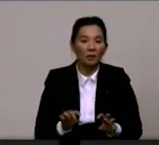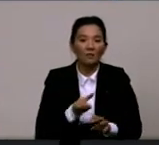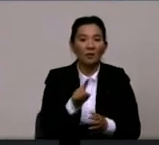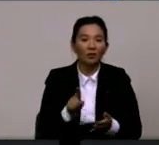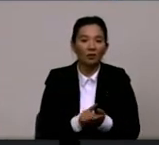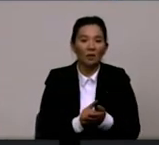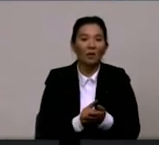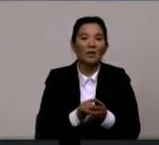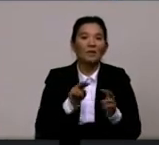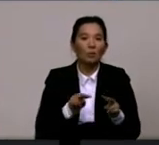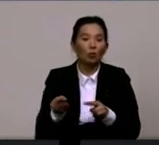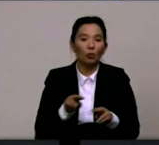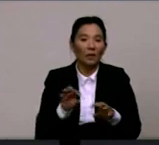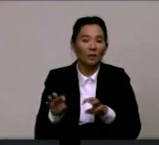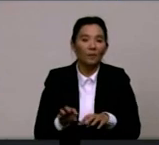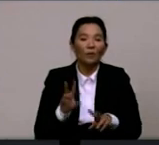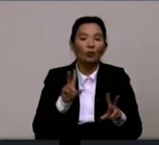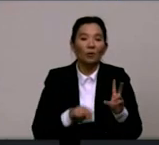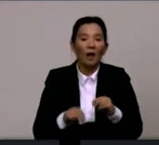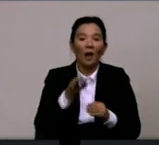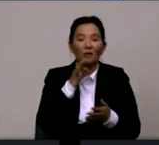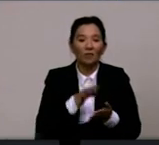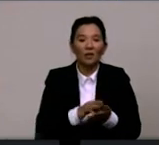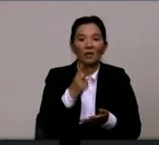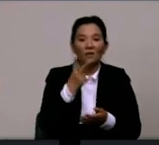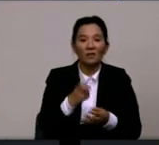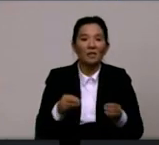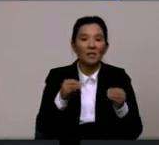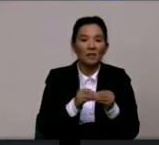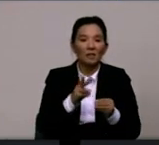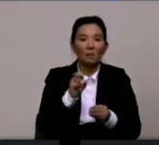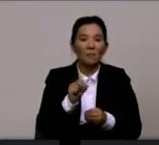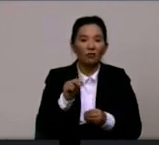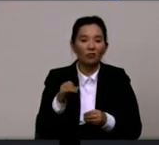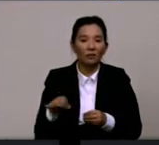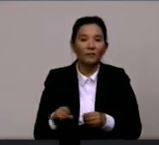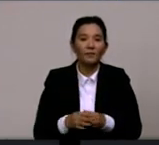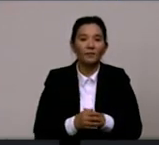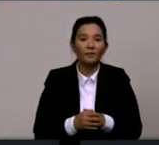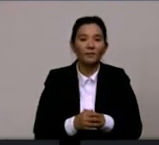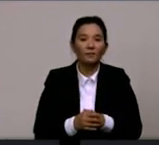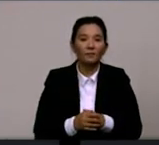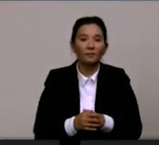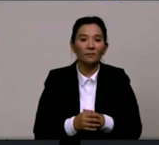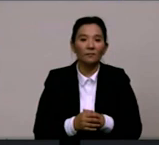должны соблюдать. Значит, ответ 210 матчей.